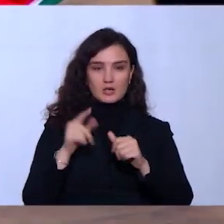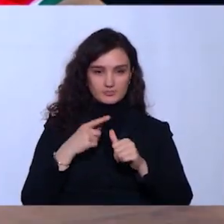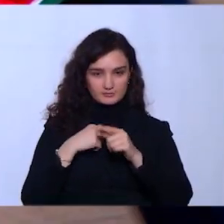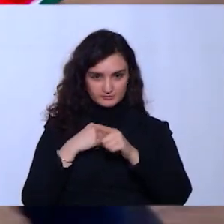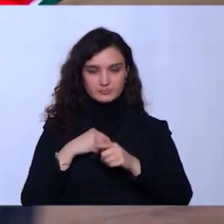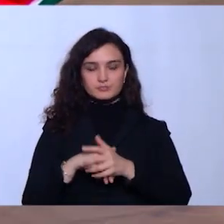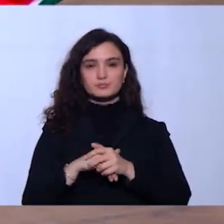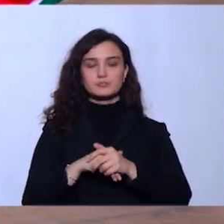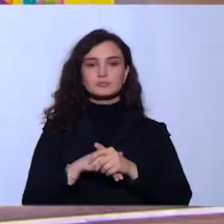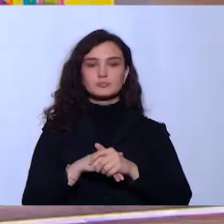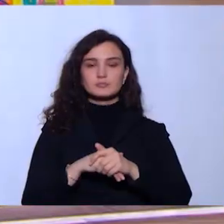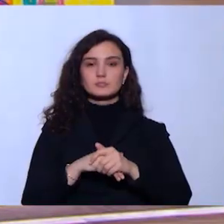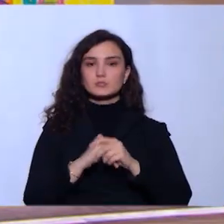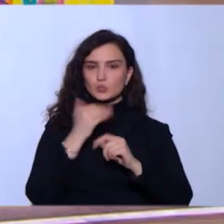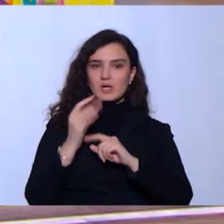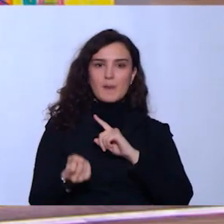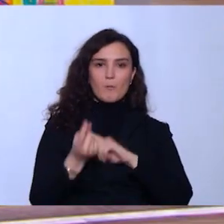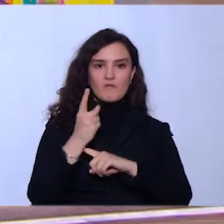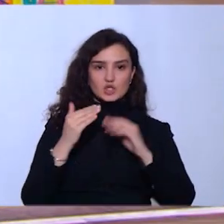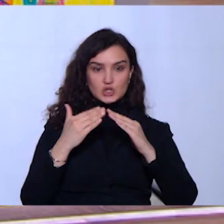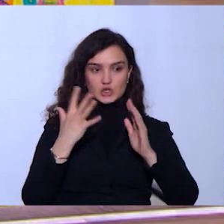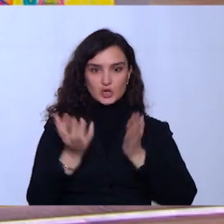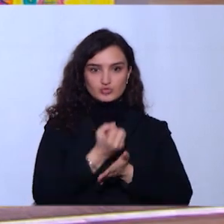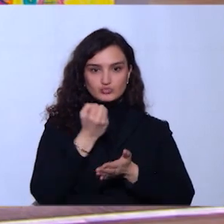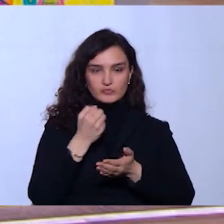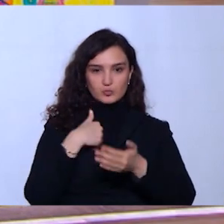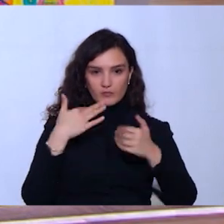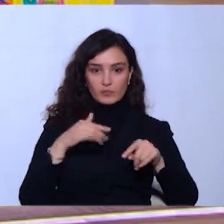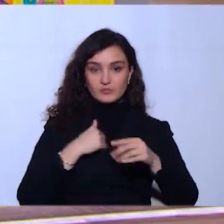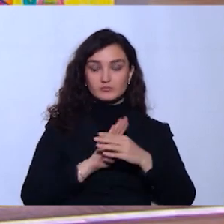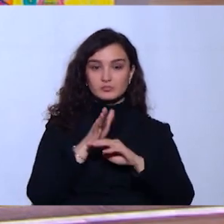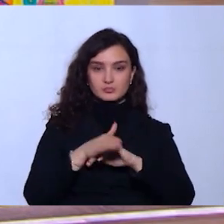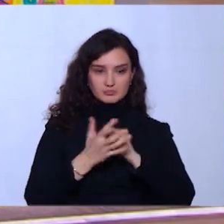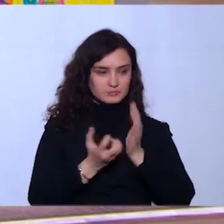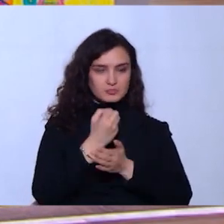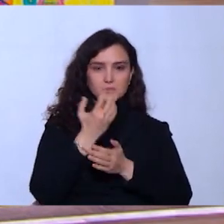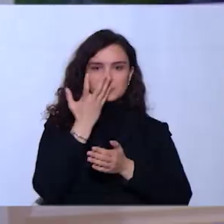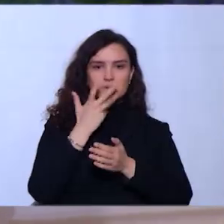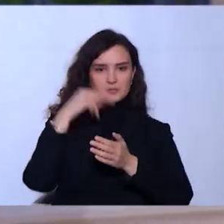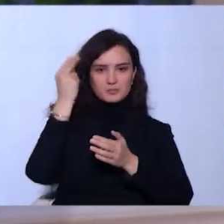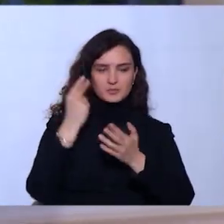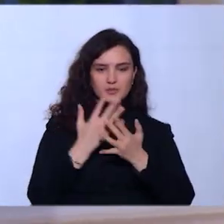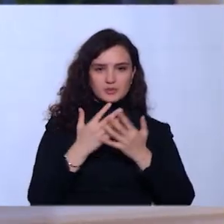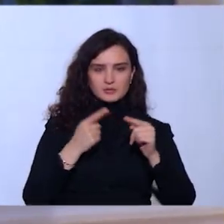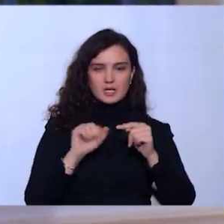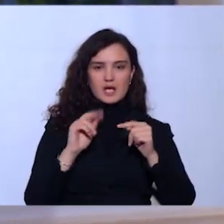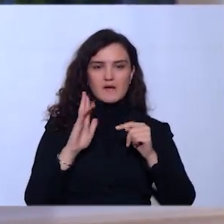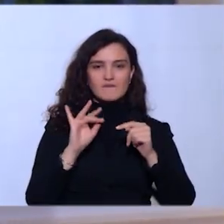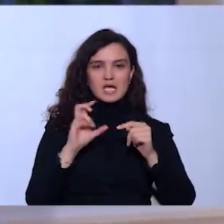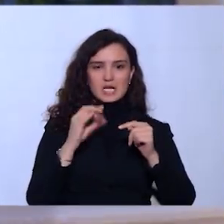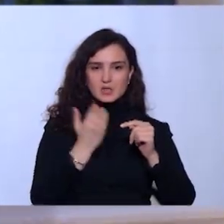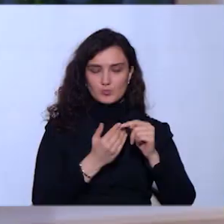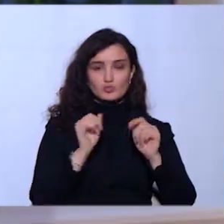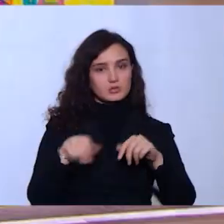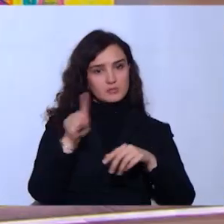მაქიცით? აღმოვაჩინე სახლში, რომ მოვდიოდი თქვენთან, ფერადი ფანქარი, რომელიც არის აკვარელის. შეიძლება